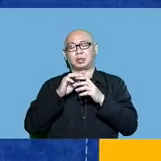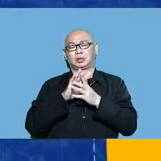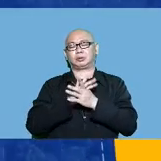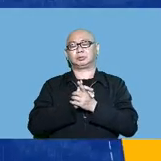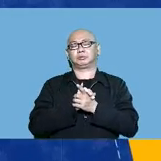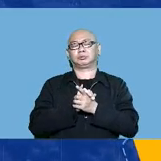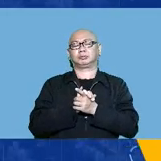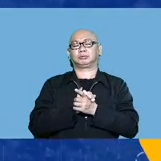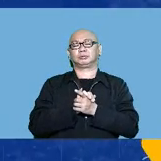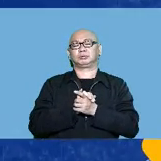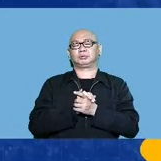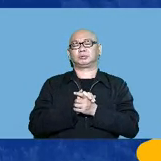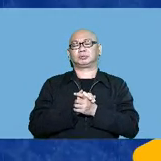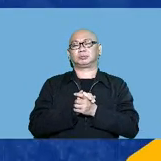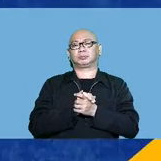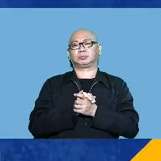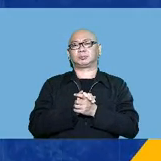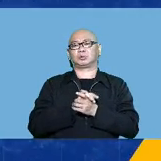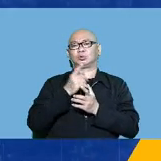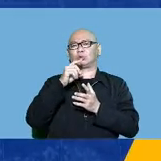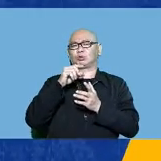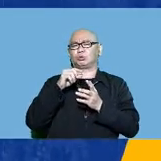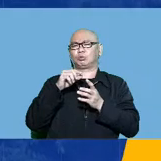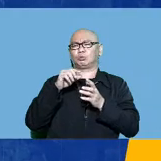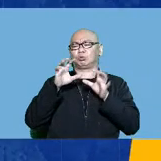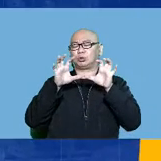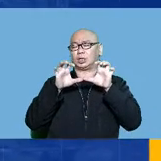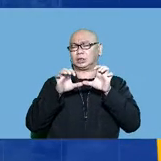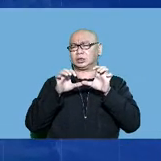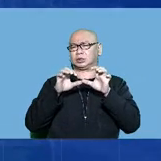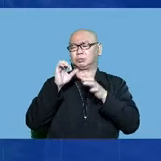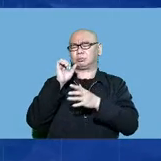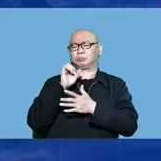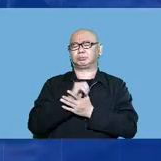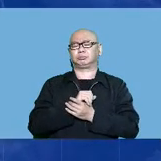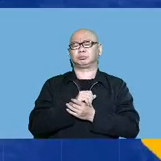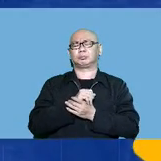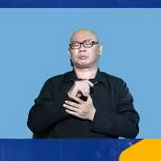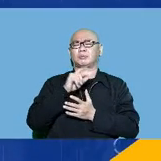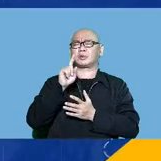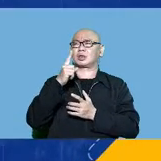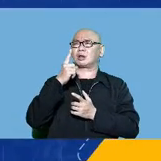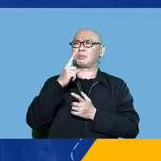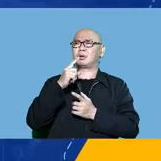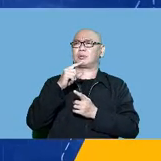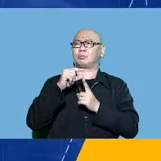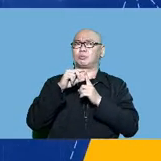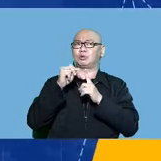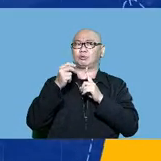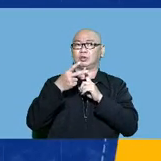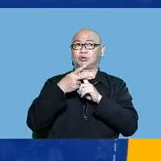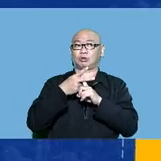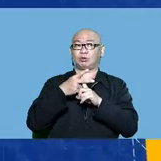lembaga. Bagi Universitas Negeri Semarang, bertambahnya profesor